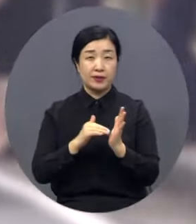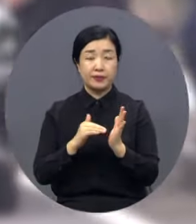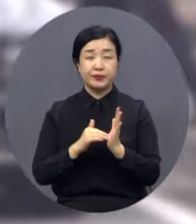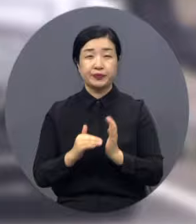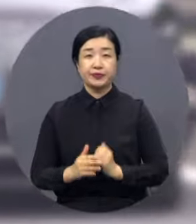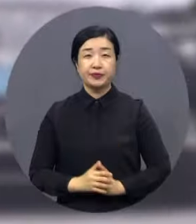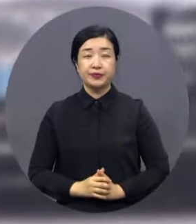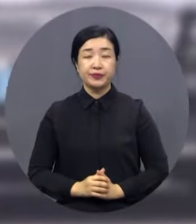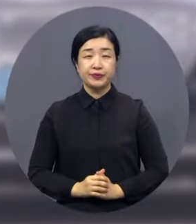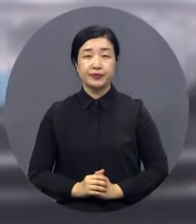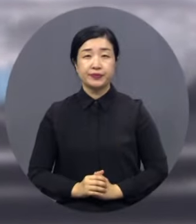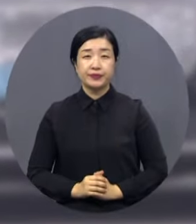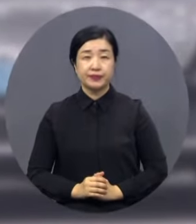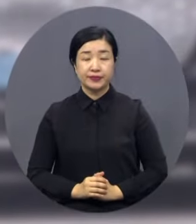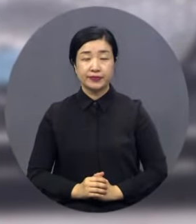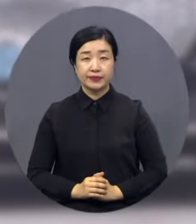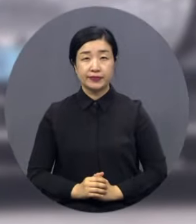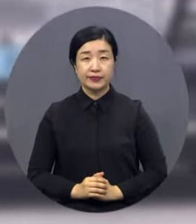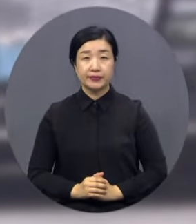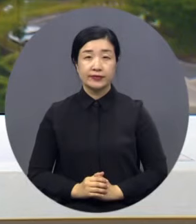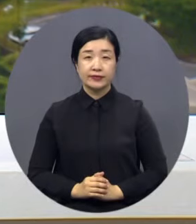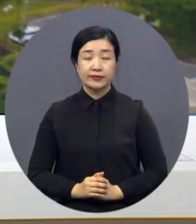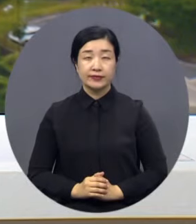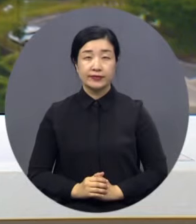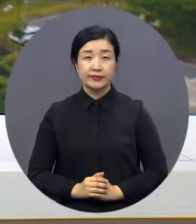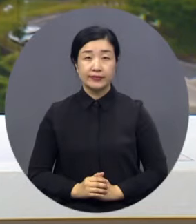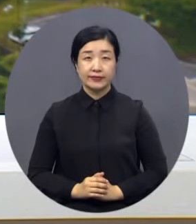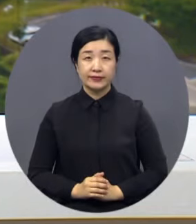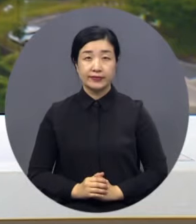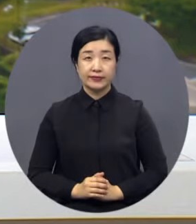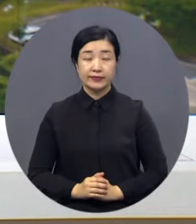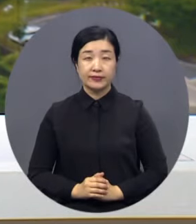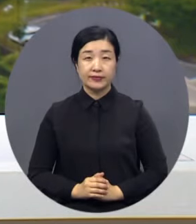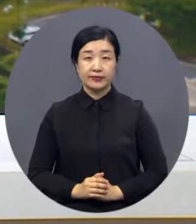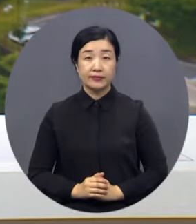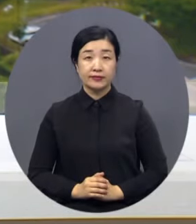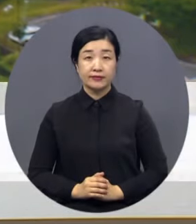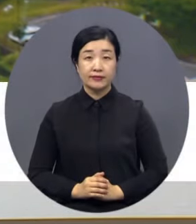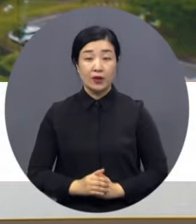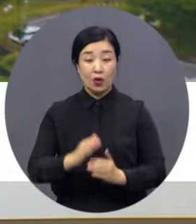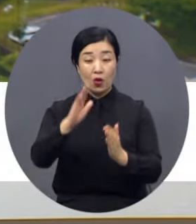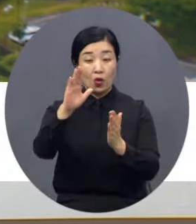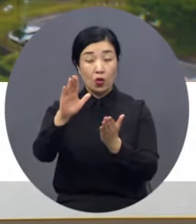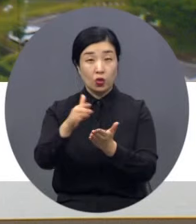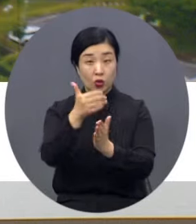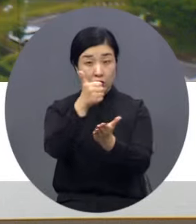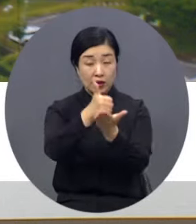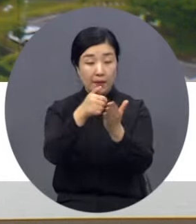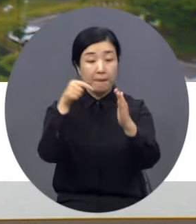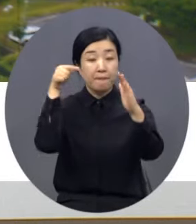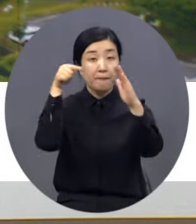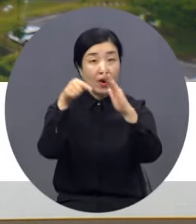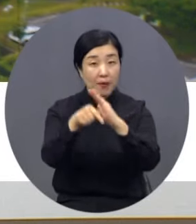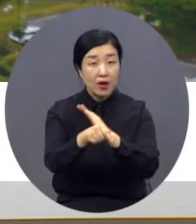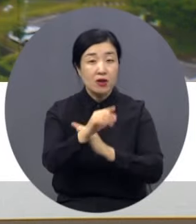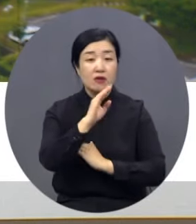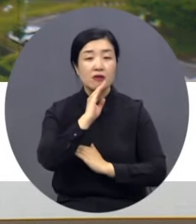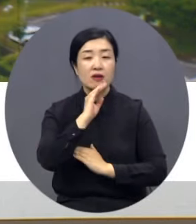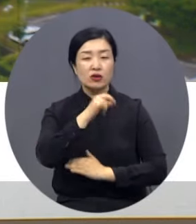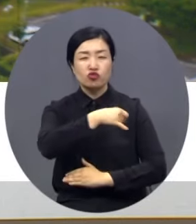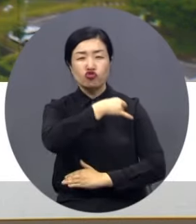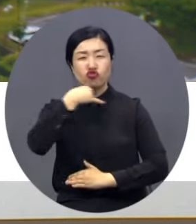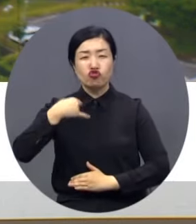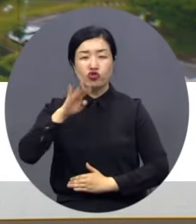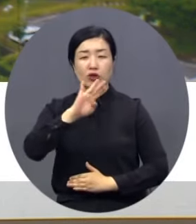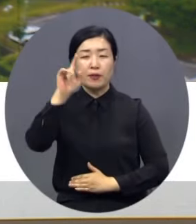MBC 뉴스 이따끔 있니다 예 앞서 오영운 도지사가 방문한 곳은 바로 중국